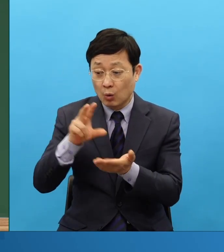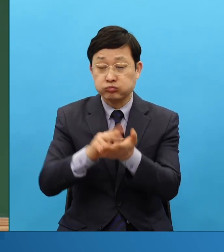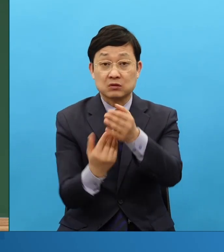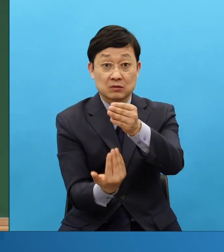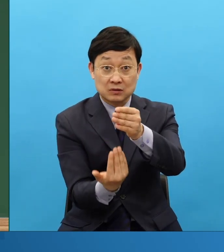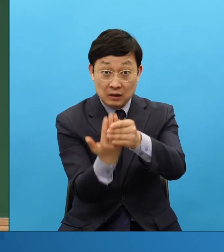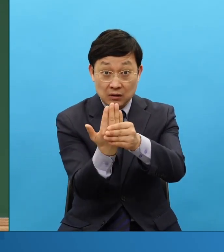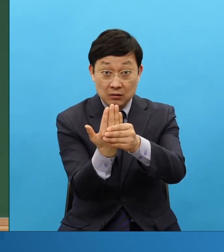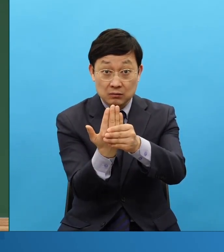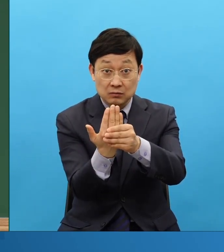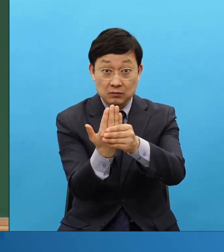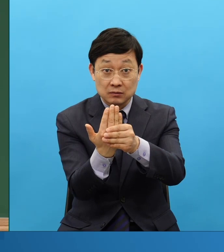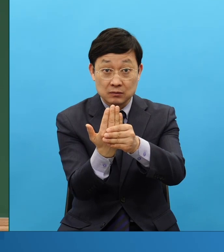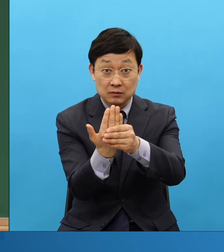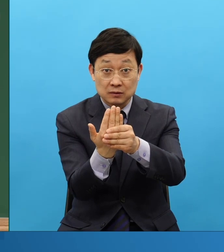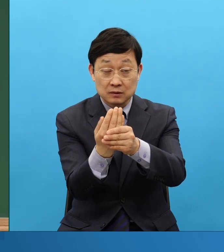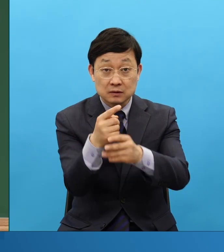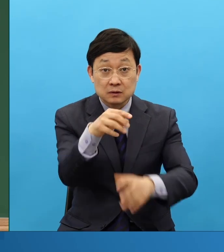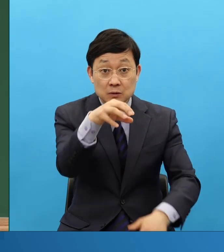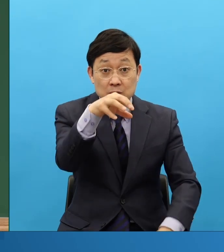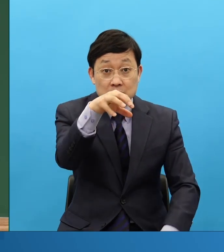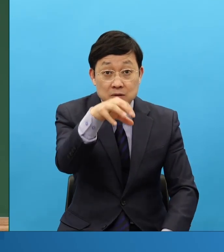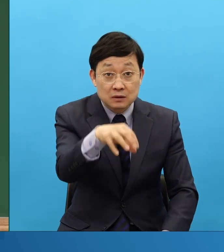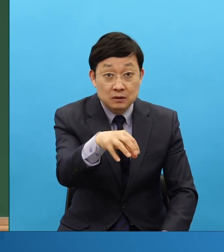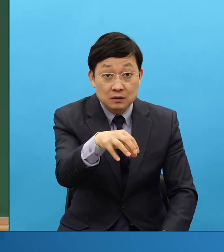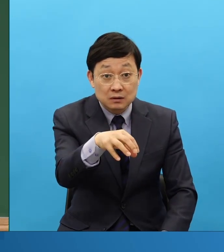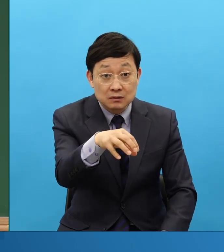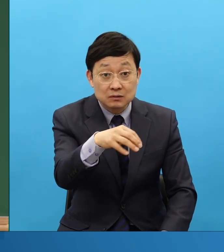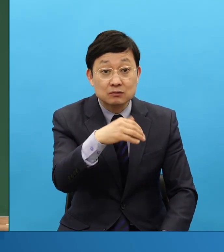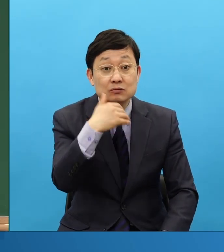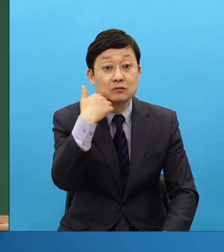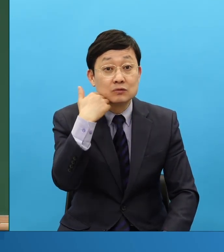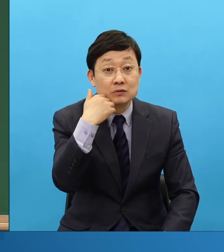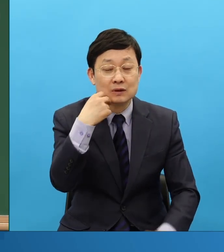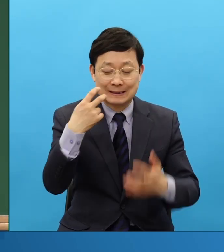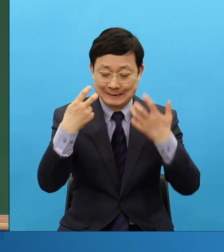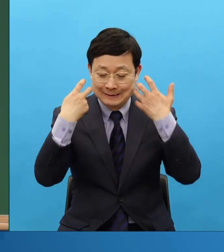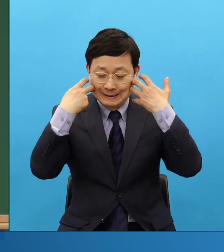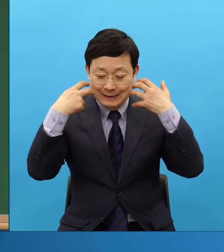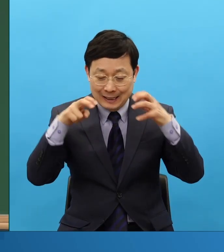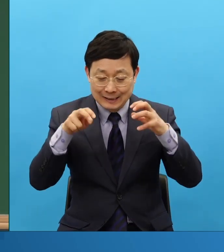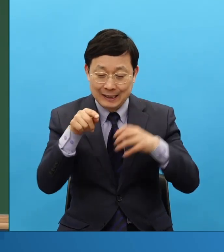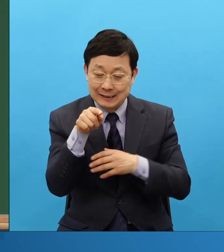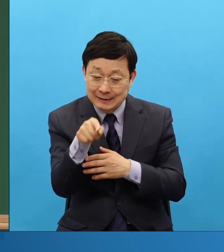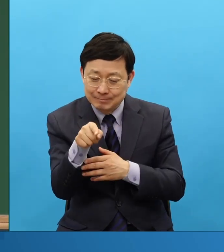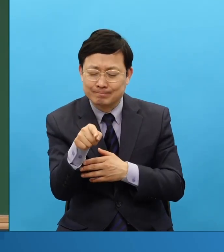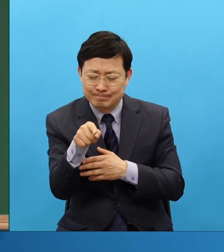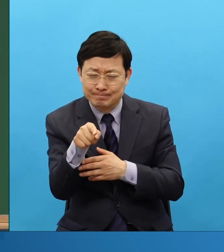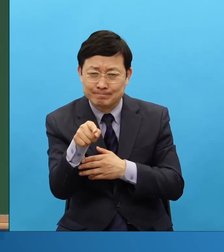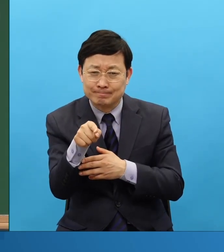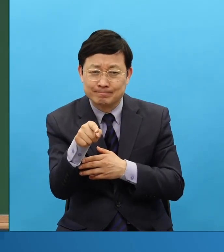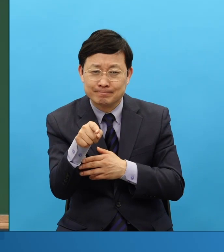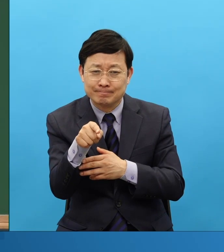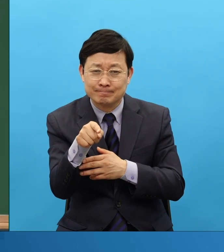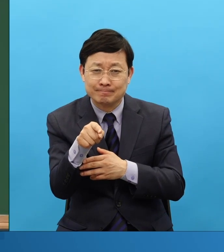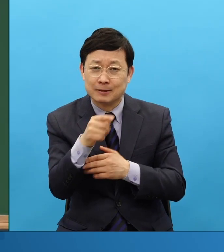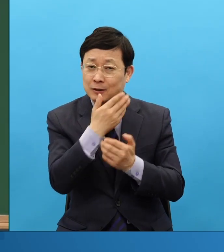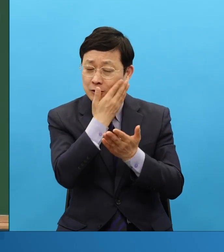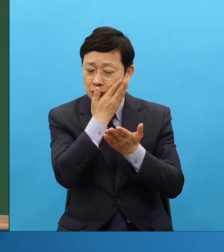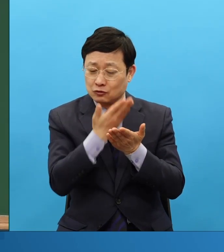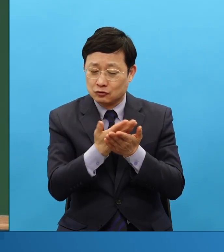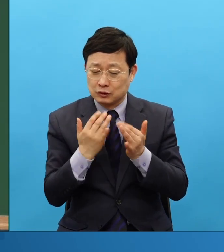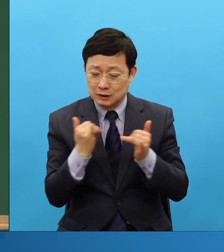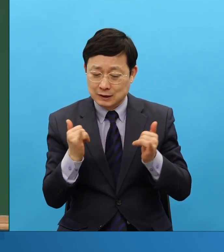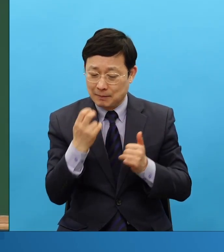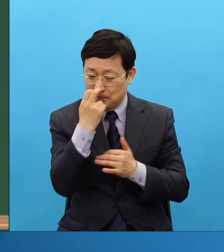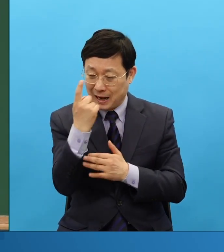problems arose. 거기에서 또 이걸 세운 겁니다. Again, at that age, this bartizan 중직자의 망대를 세운 거예요. He raised